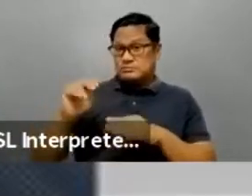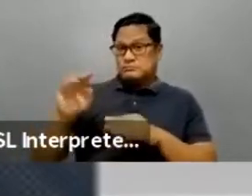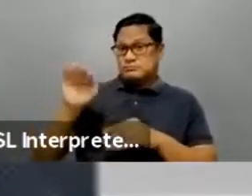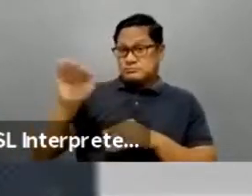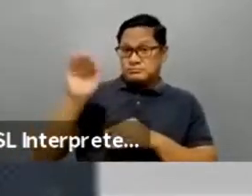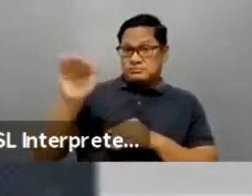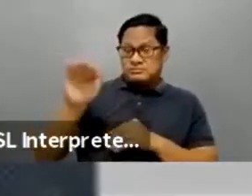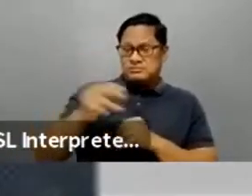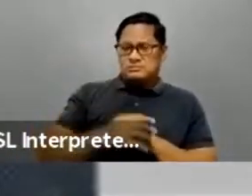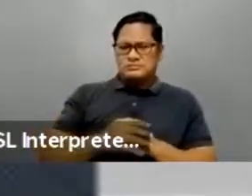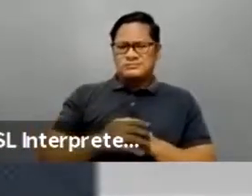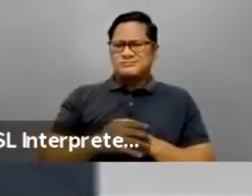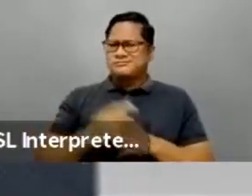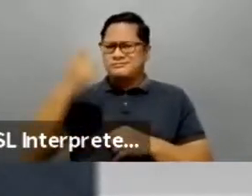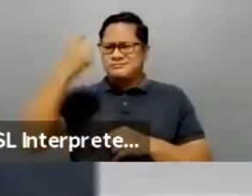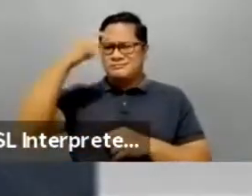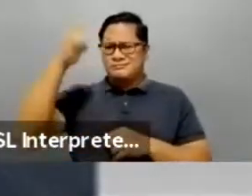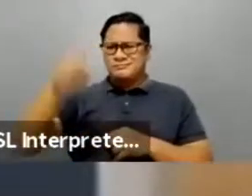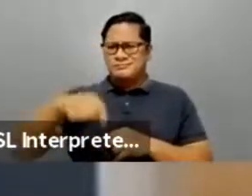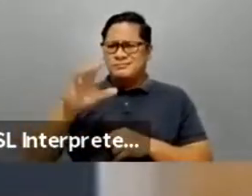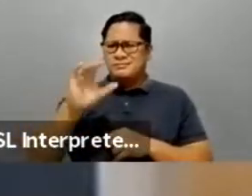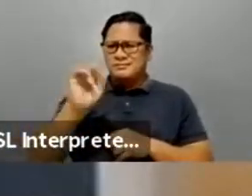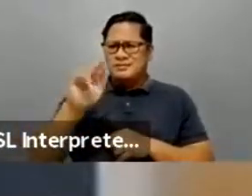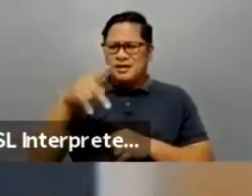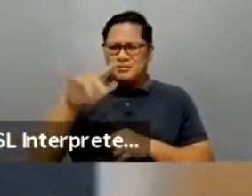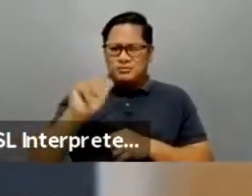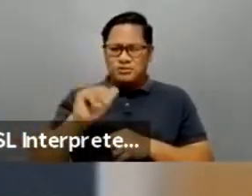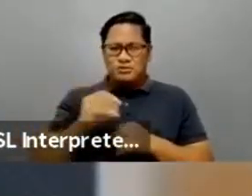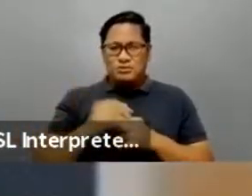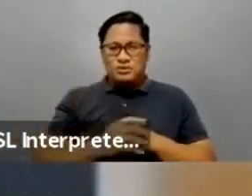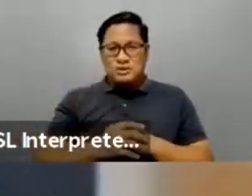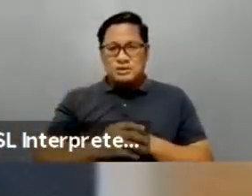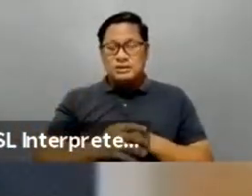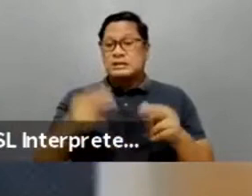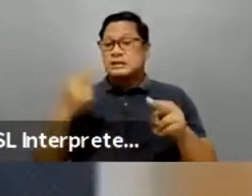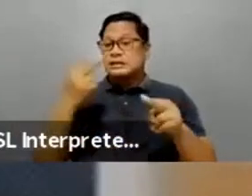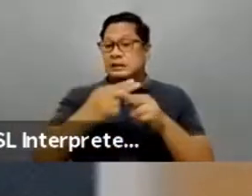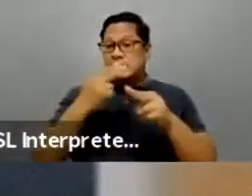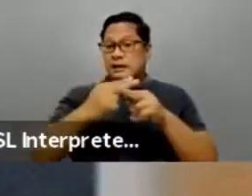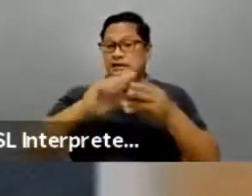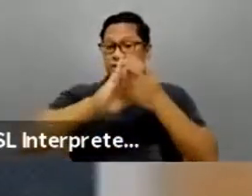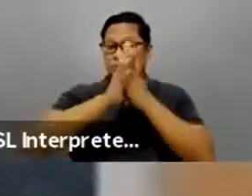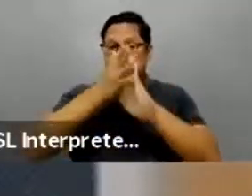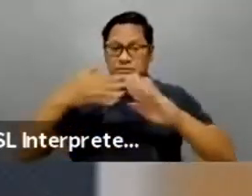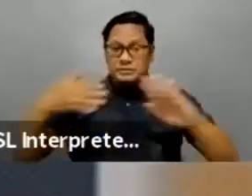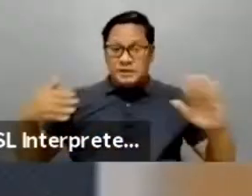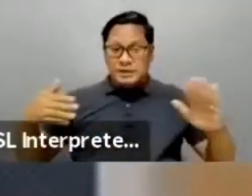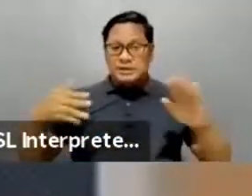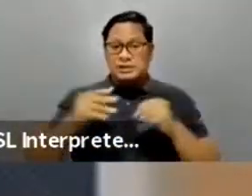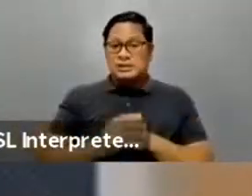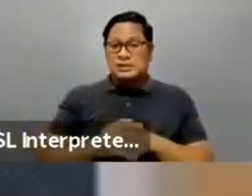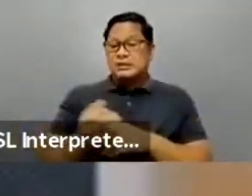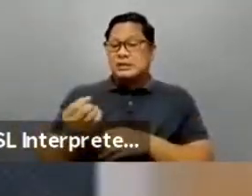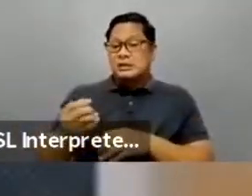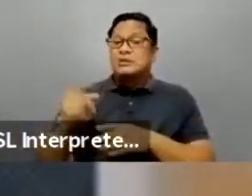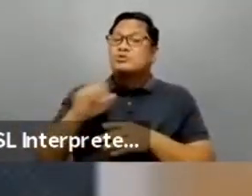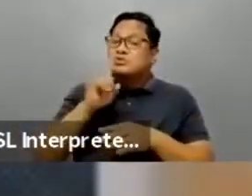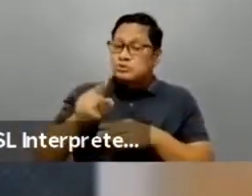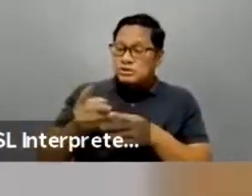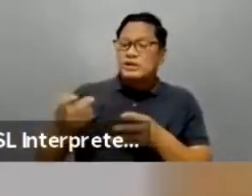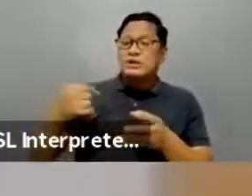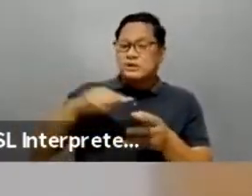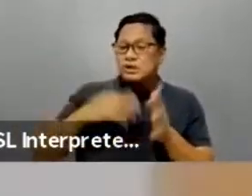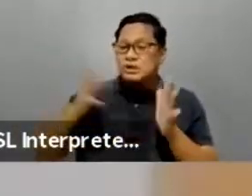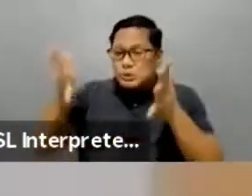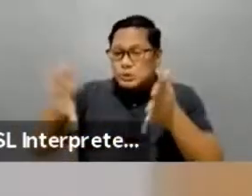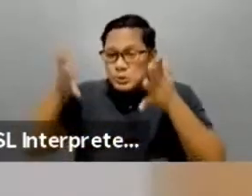Yan ang hindi ko maintindihan kay Carpio. At sa ngalan ng diplomasya na chika-chika sa China,